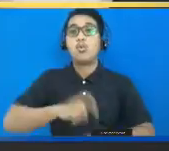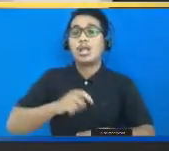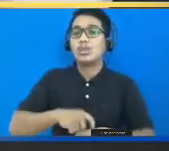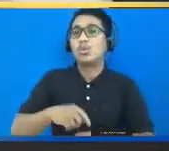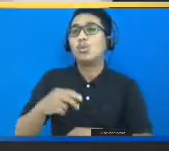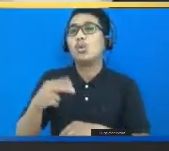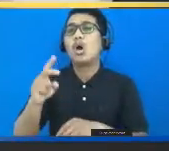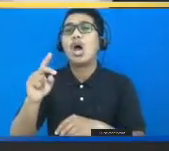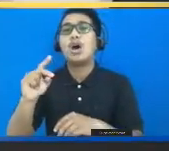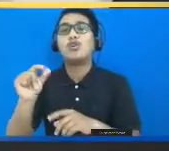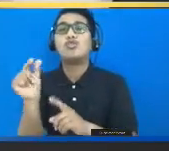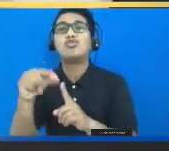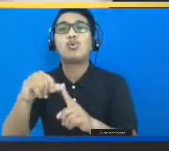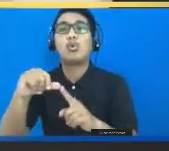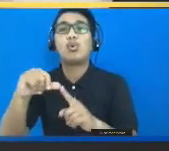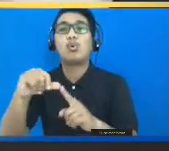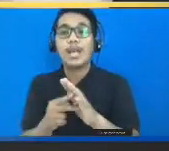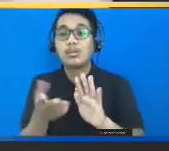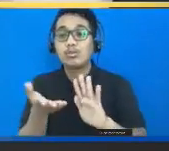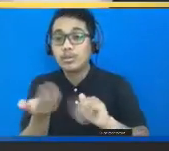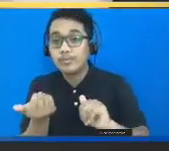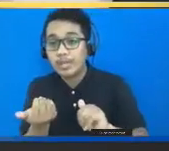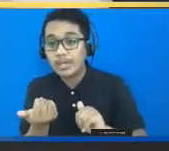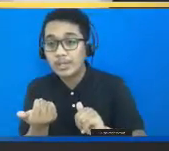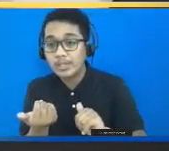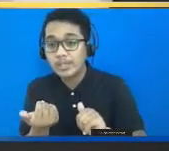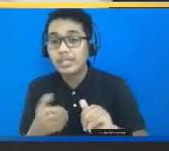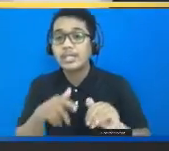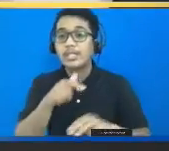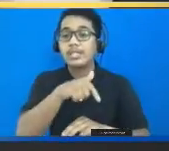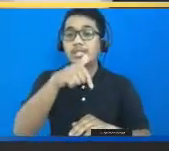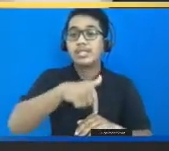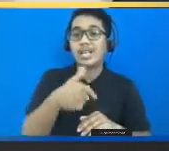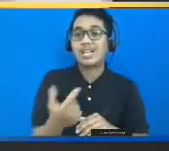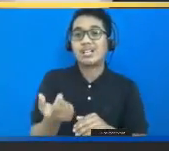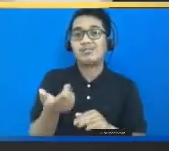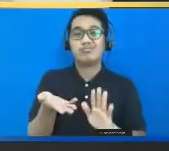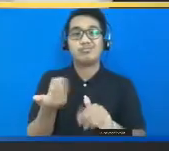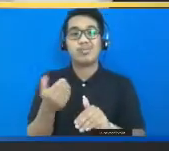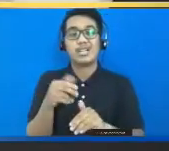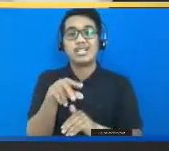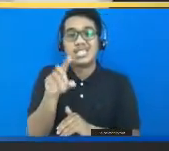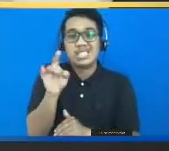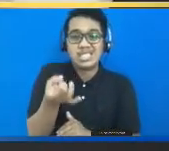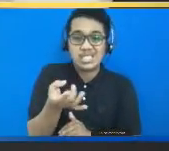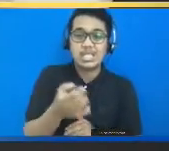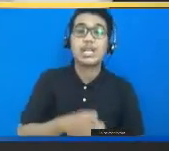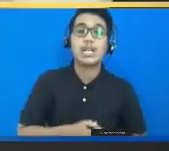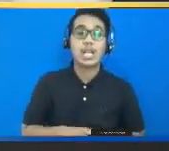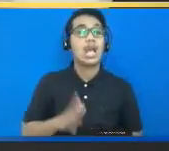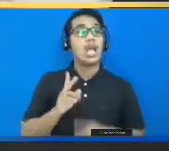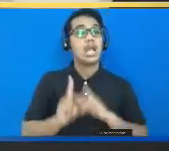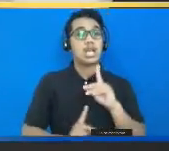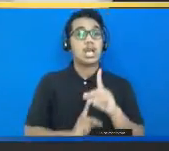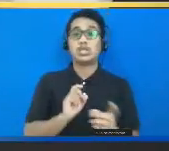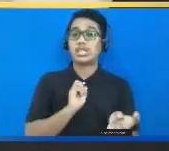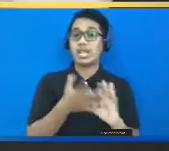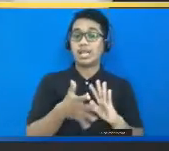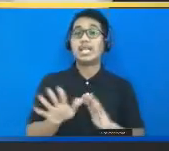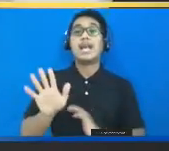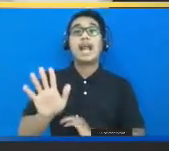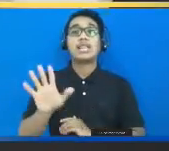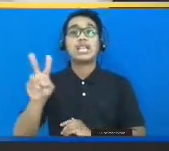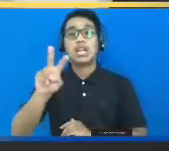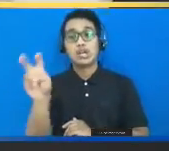15ribuan Hai sekarang yang kembali itu belum terlalu banyak sehingga dampaknya belum Kalau terjadi dollar akan